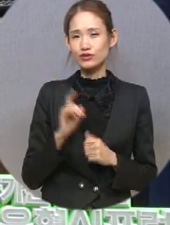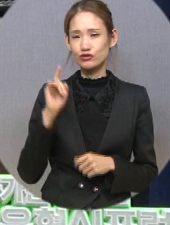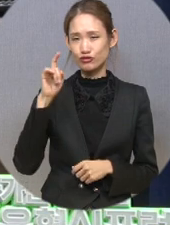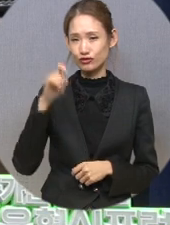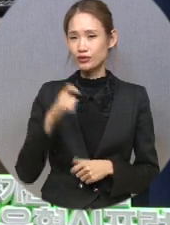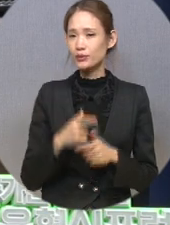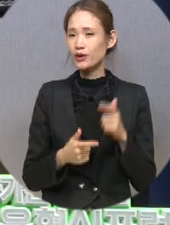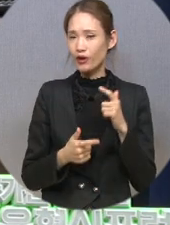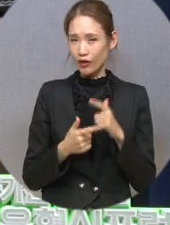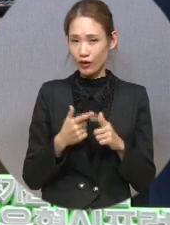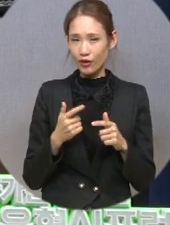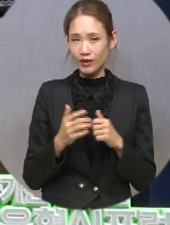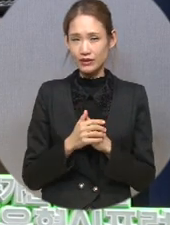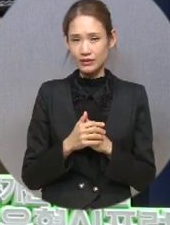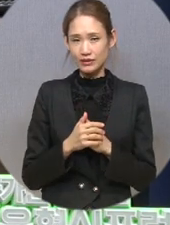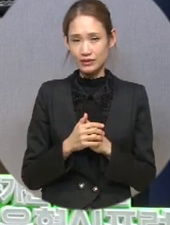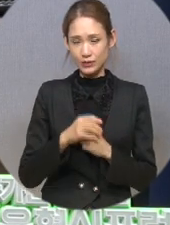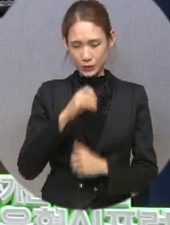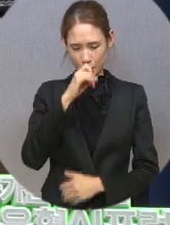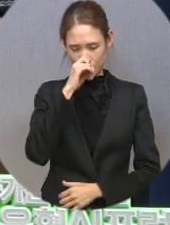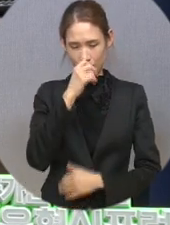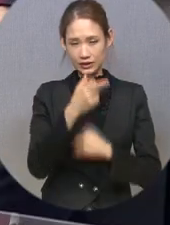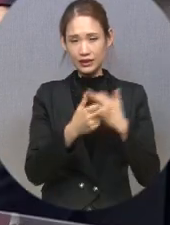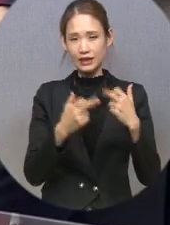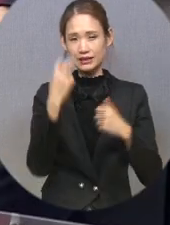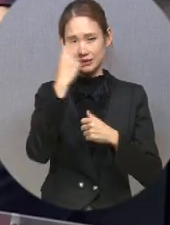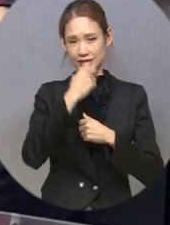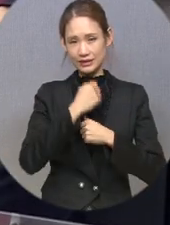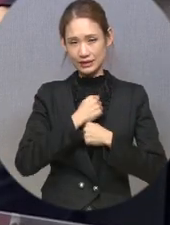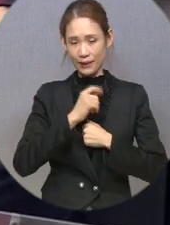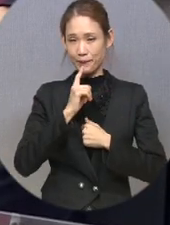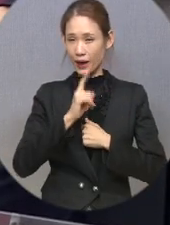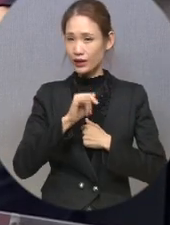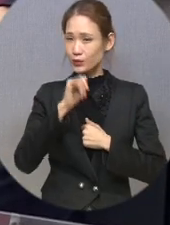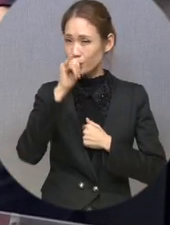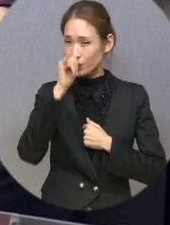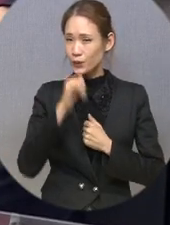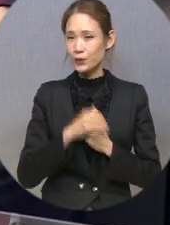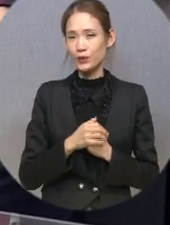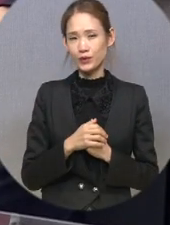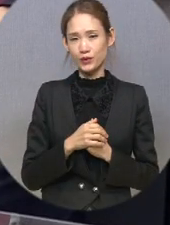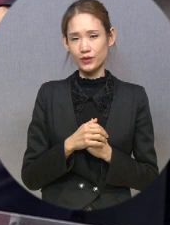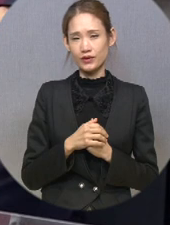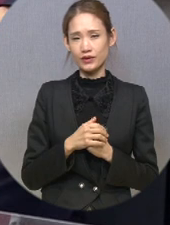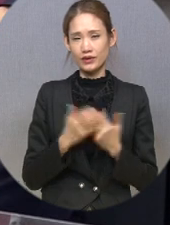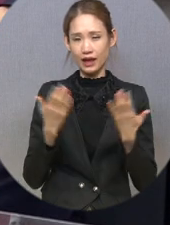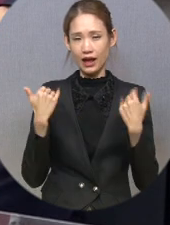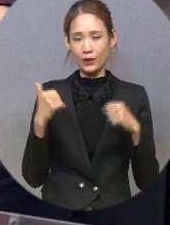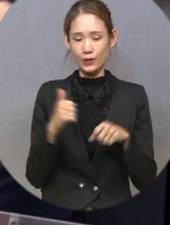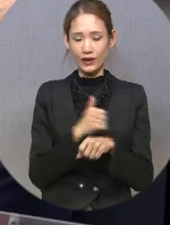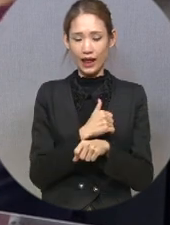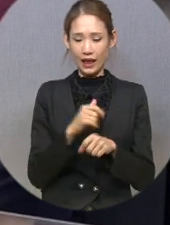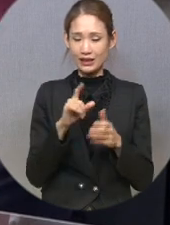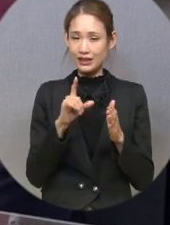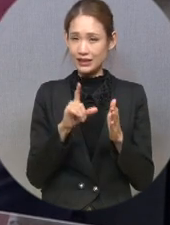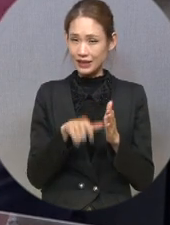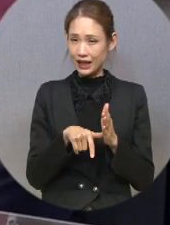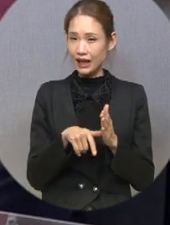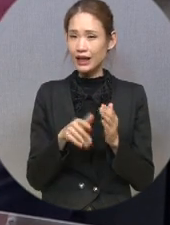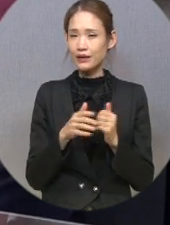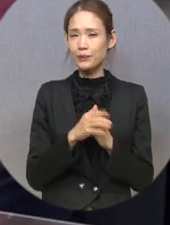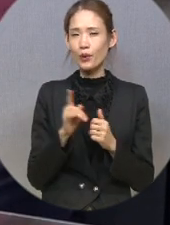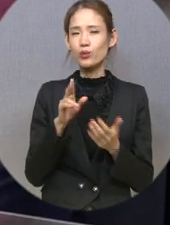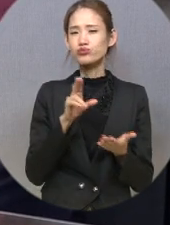구부러진 나무가 뭐 선사를 지킨다 뭐 이런 말도 있지 않습니까? 조금 학교 다닐 때 소위 이제